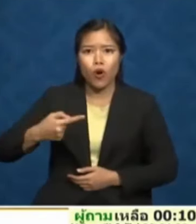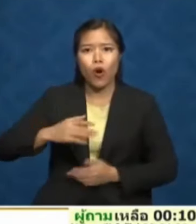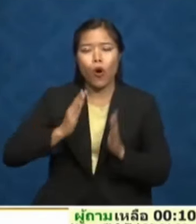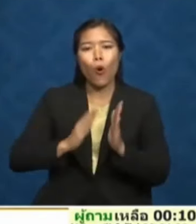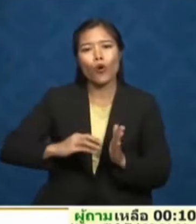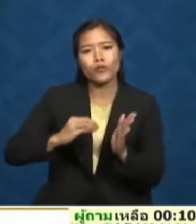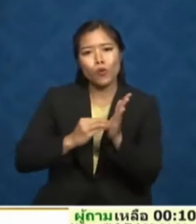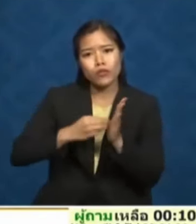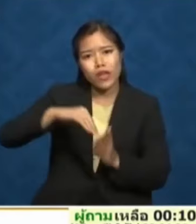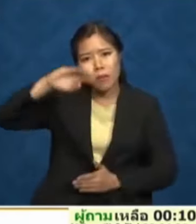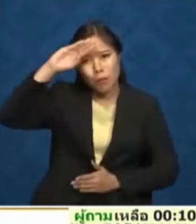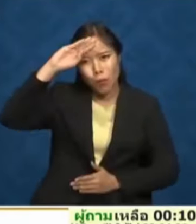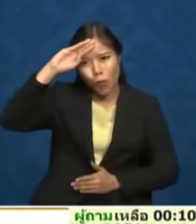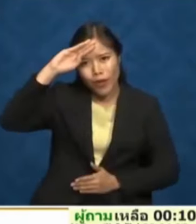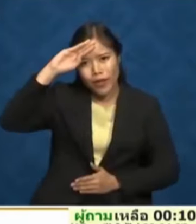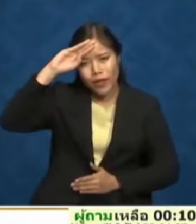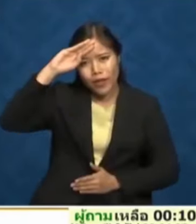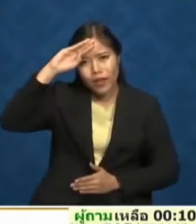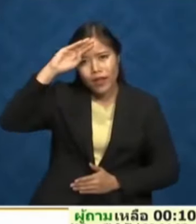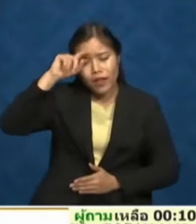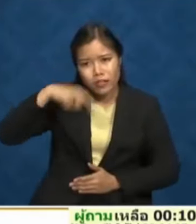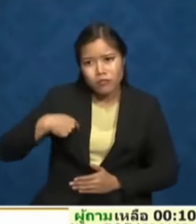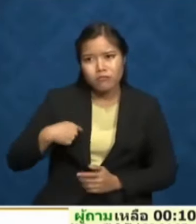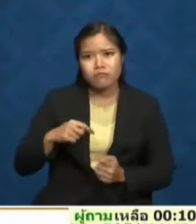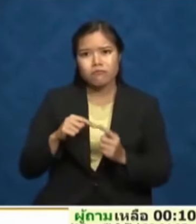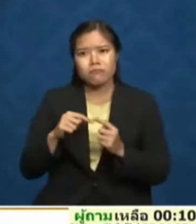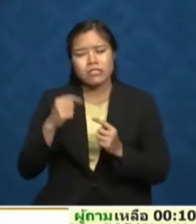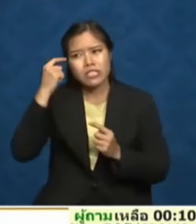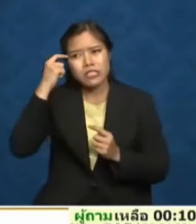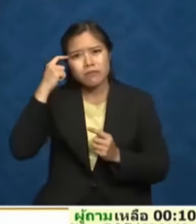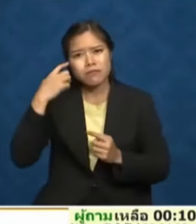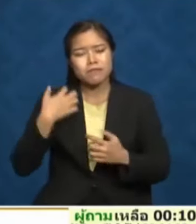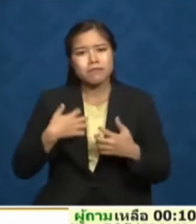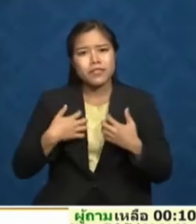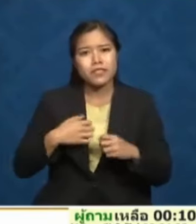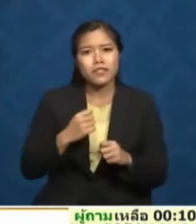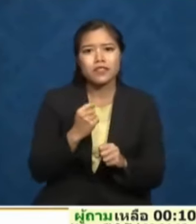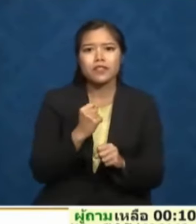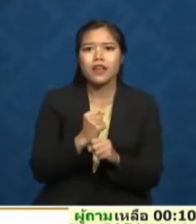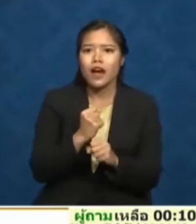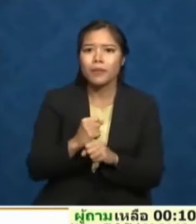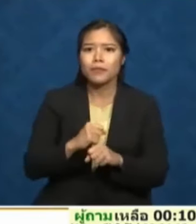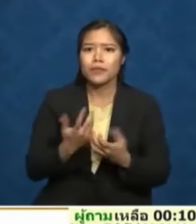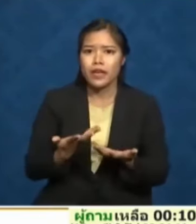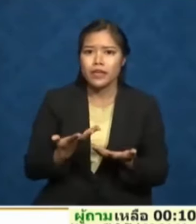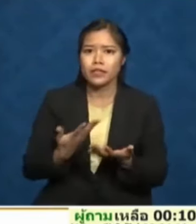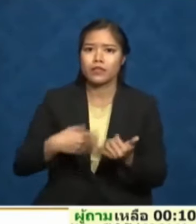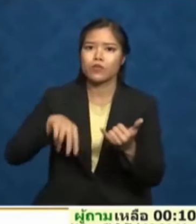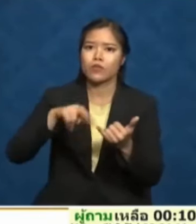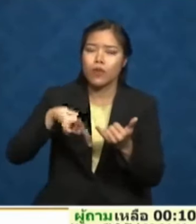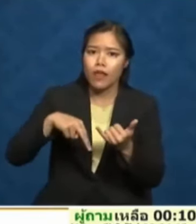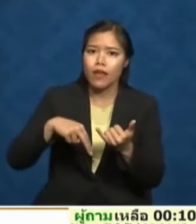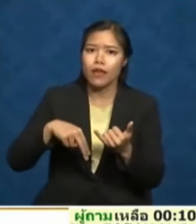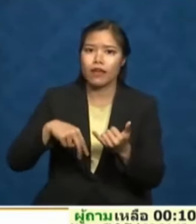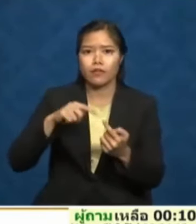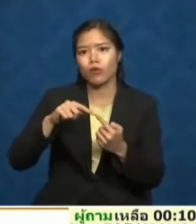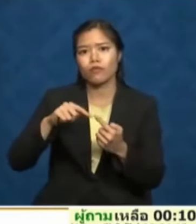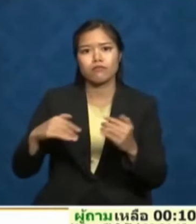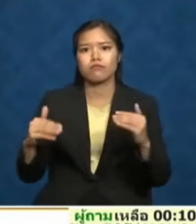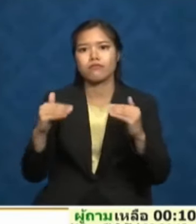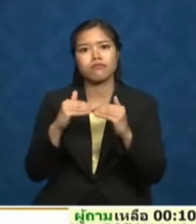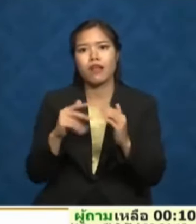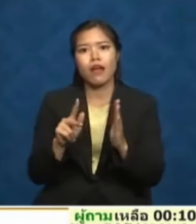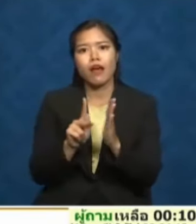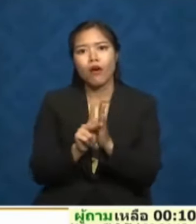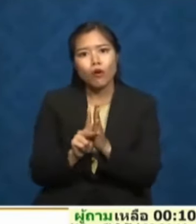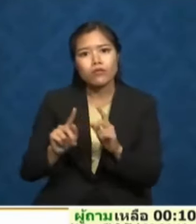ค่ะหรือต้องได้รับการรักษาแบบจำกัดจำเขี่ยขัดกับหลักการของหลักประกันสุขภาพถ้วนหน้าอย่างชัดเจนค่ะที่ผ่าน